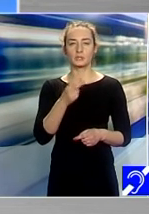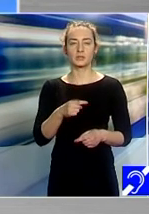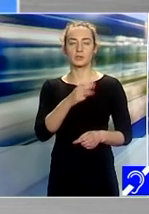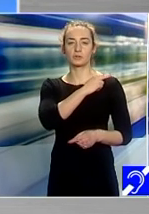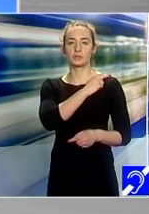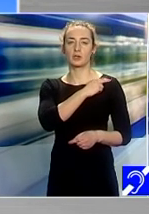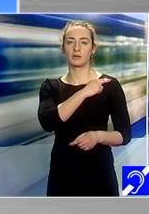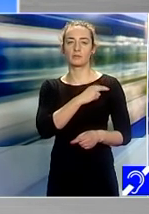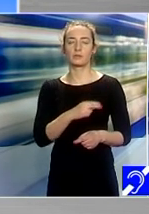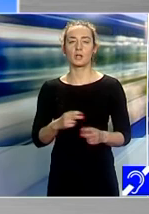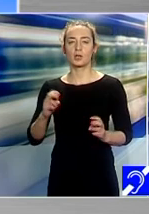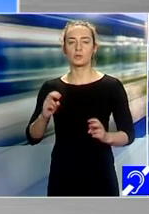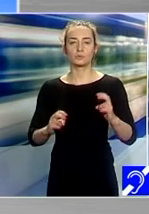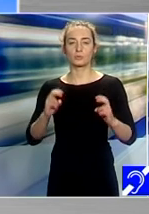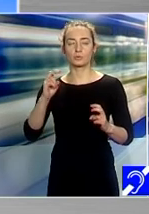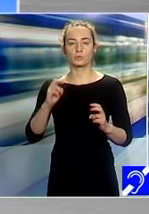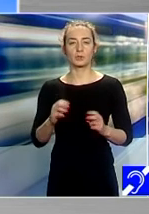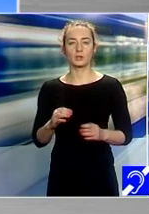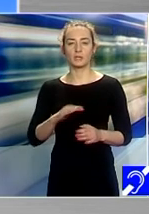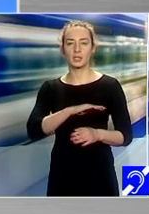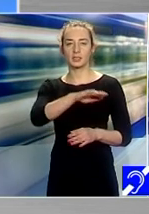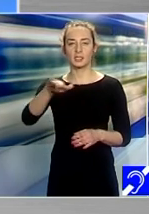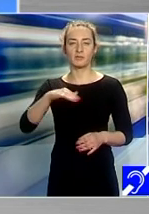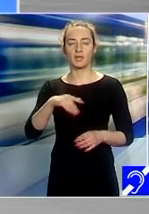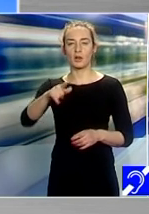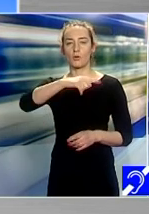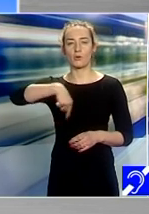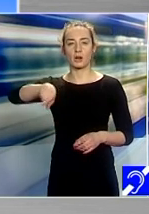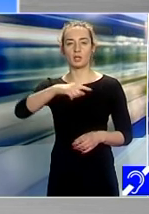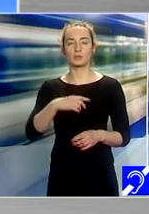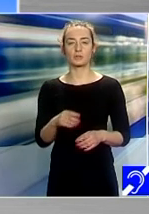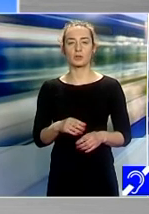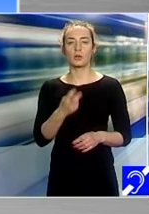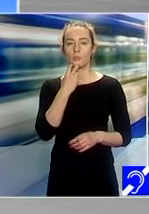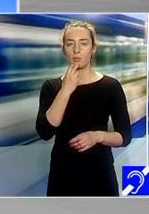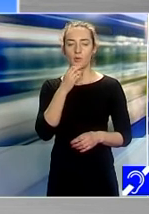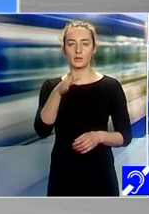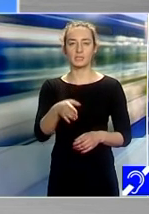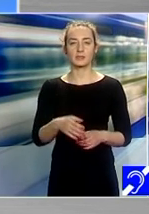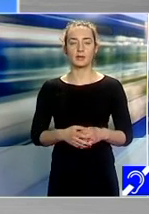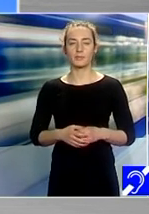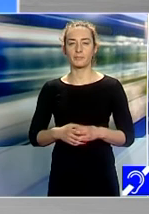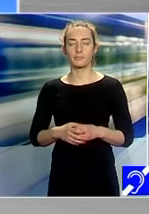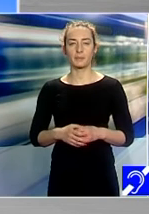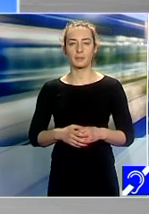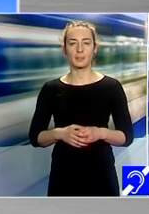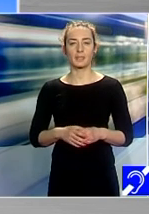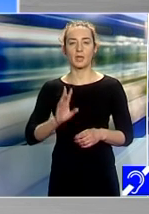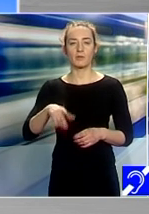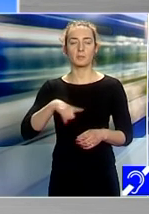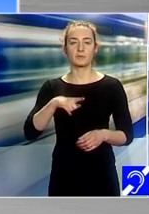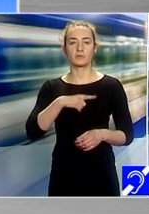șeful unei structuri la nivel de oraș, structuri de poliție la nivel de oraș. Avem